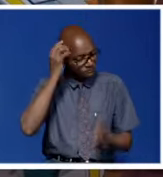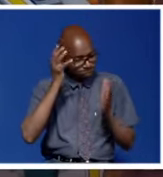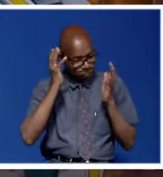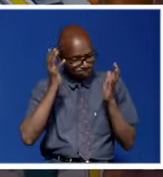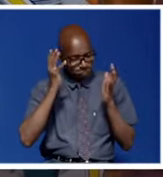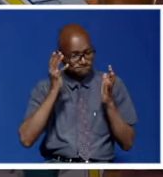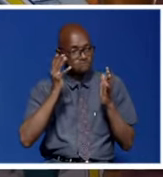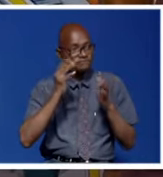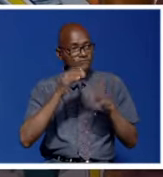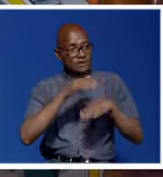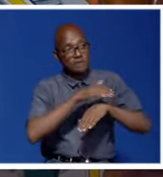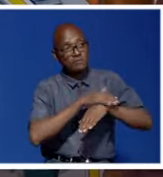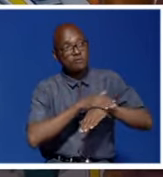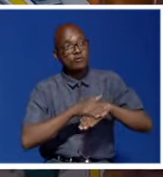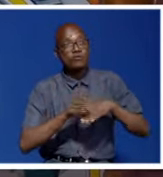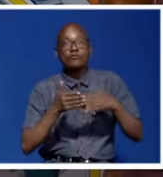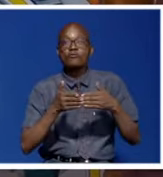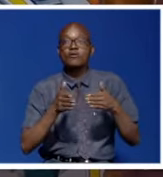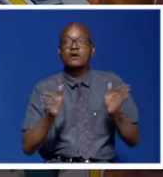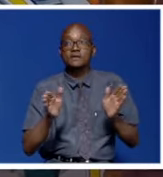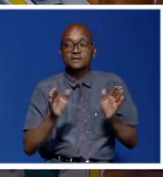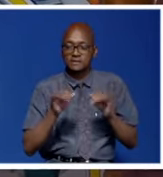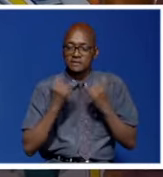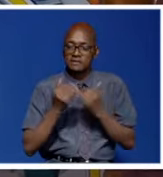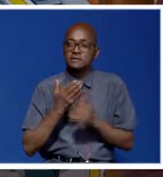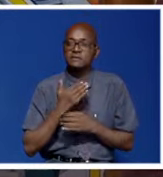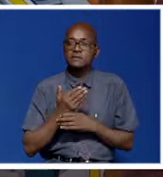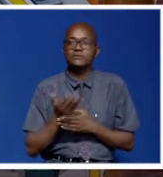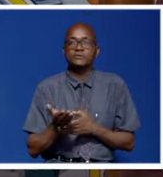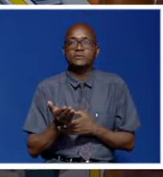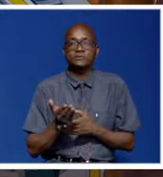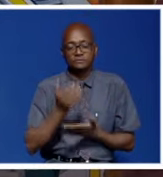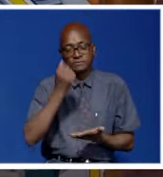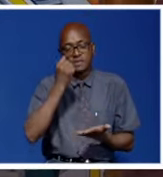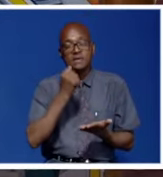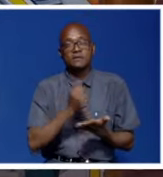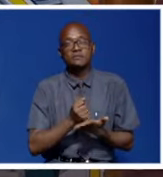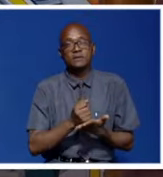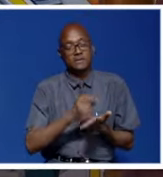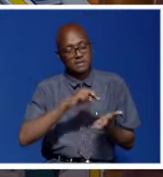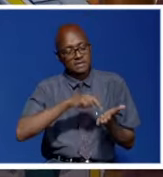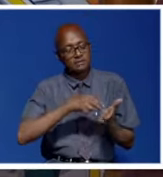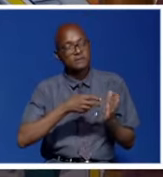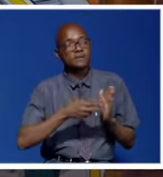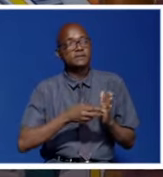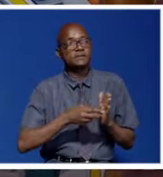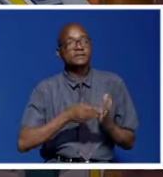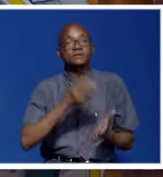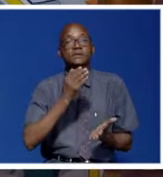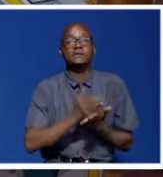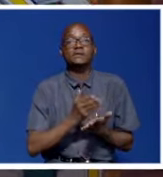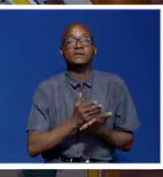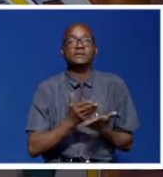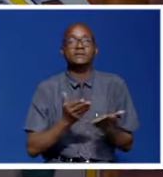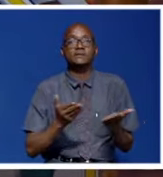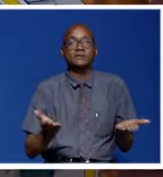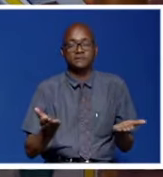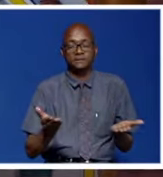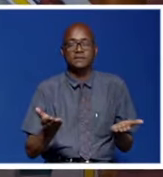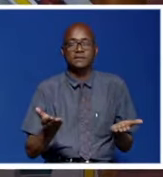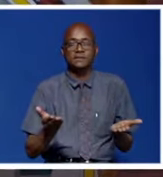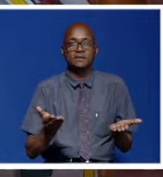katika taasisi yetu. Na sasa tumeamua kuja na mkakati wa kuweza kuhakikisha kwamba huduma